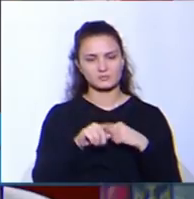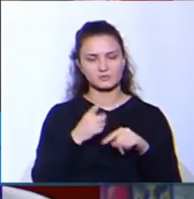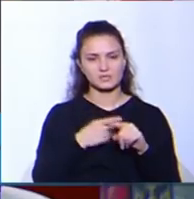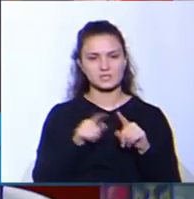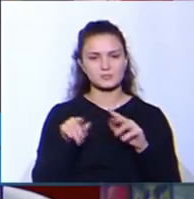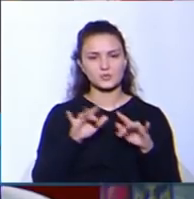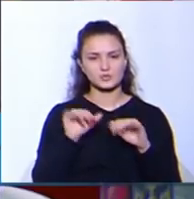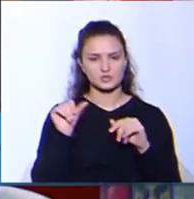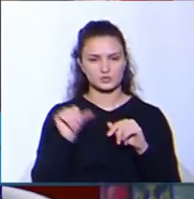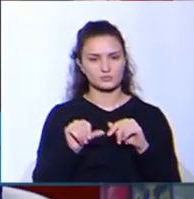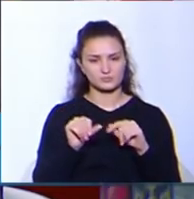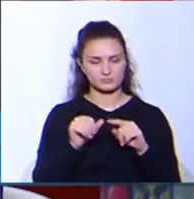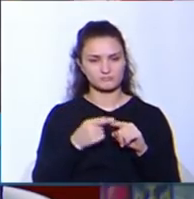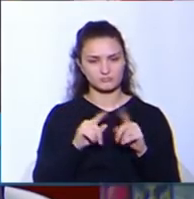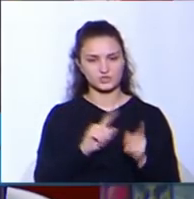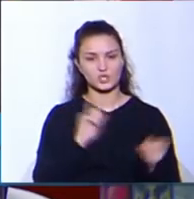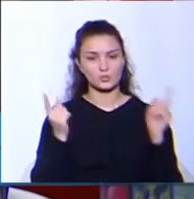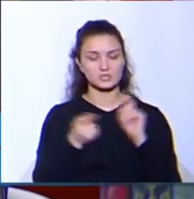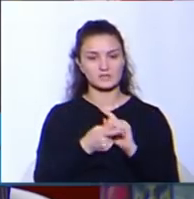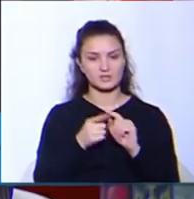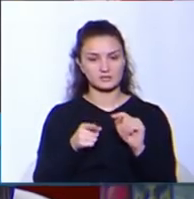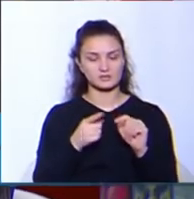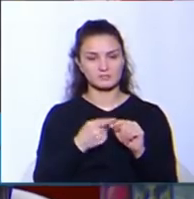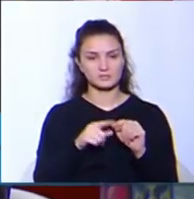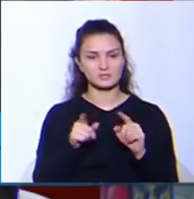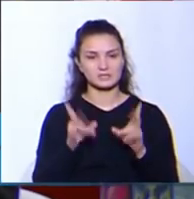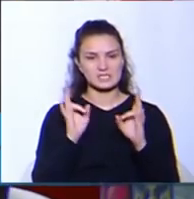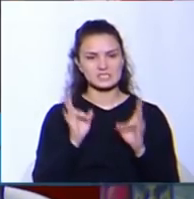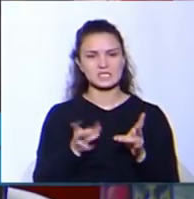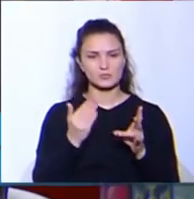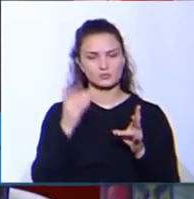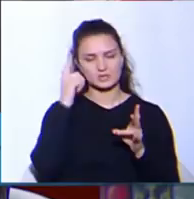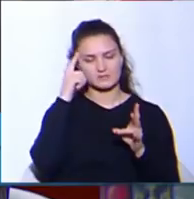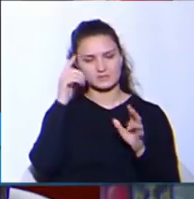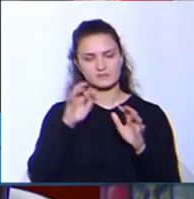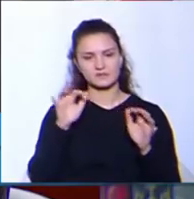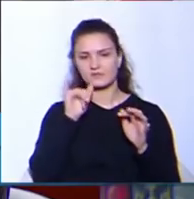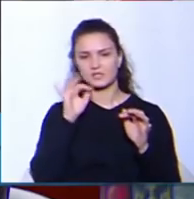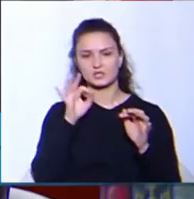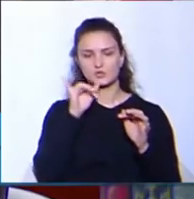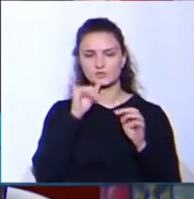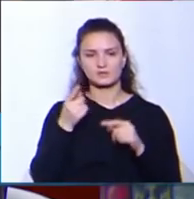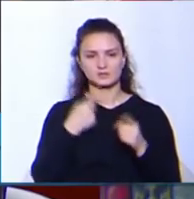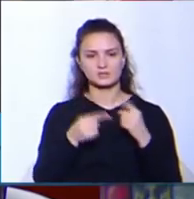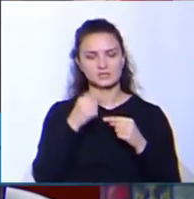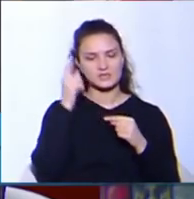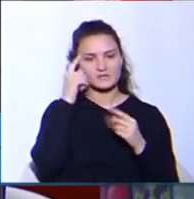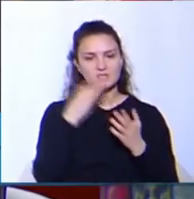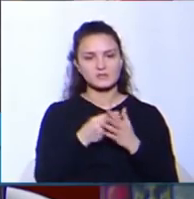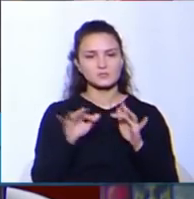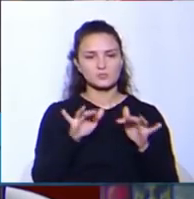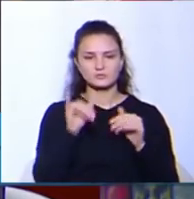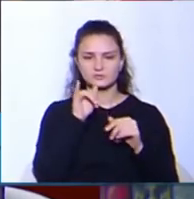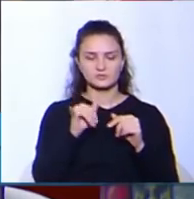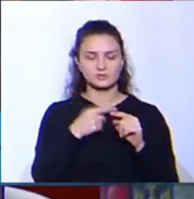შეუქცევადი პროცესია და რადგანაც პროცესი შეუქცევადია, დაზიანებული თავის ტვინი ვერასდროს ვერ აღიდგენს თავის ფუნქციას.